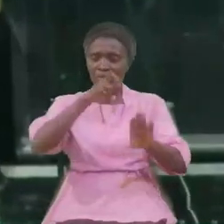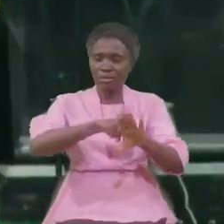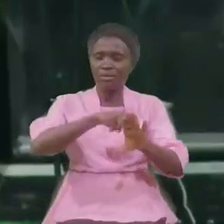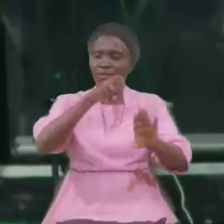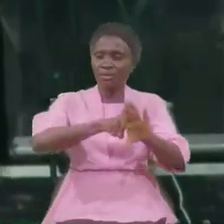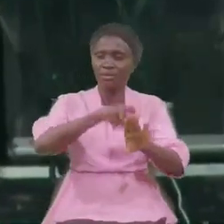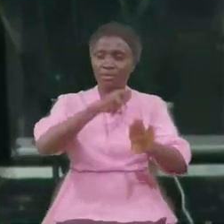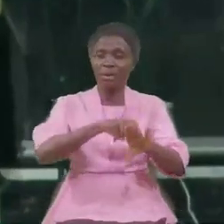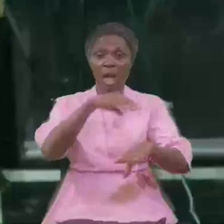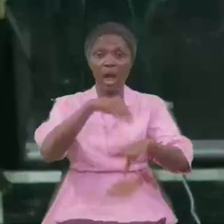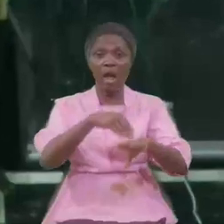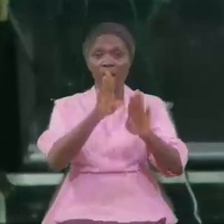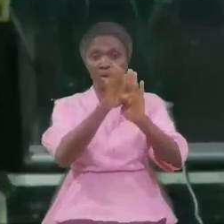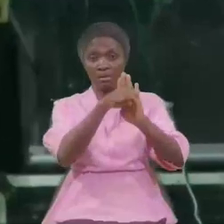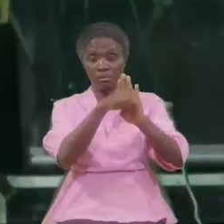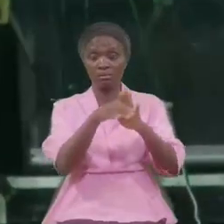Il tape à la porte.